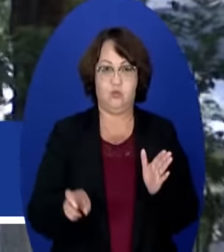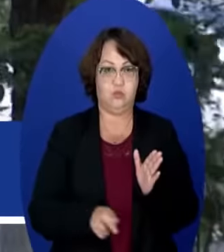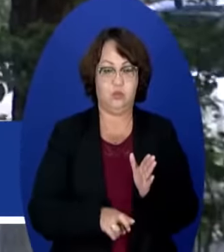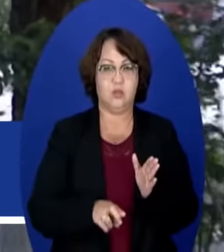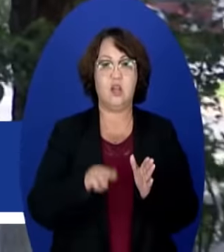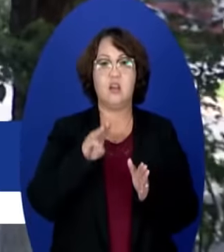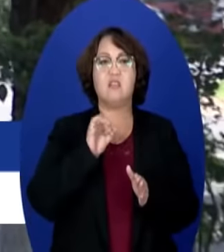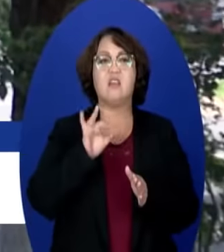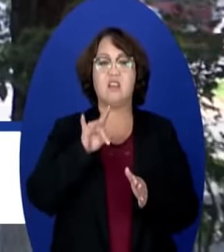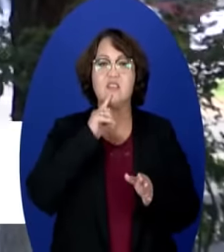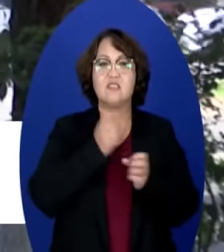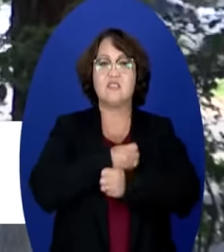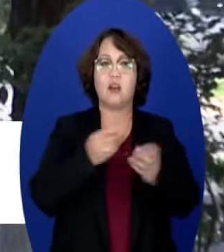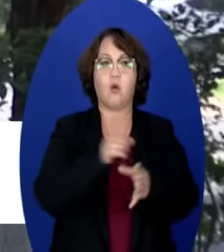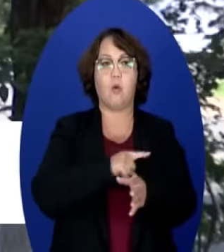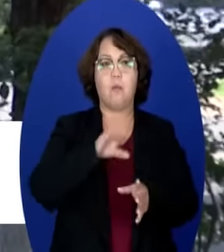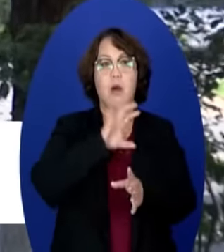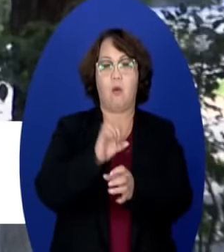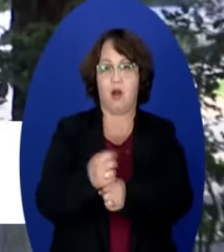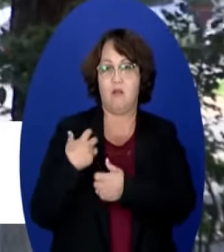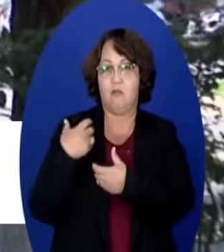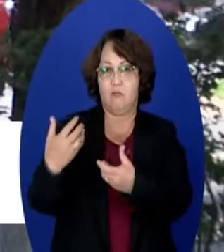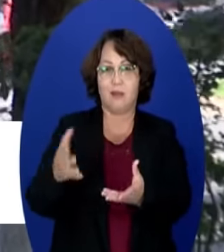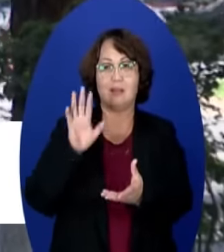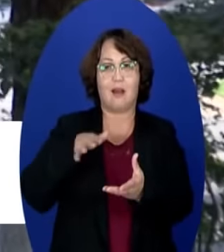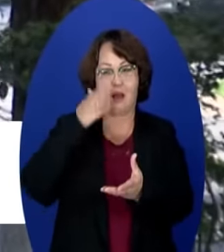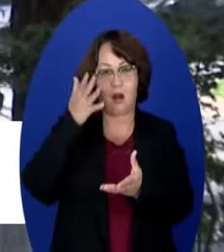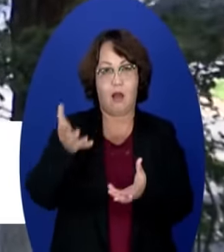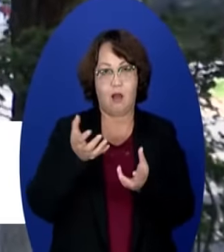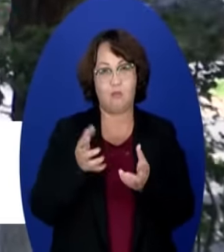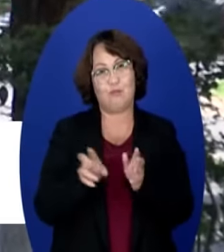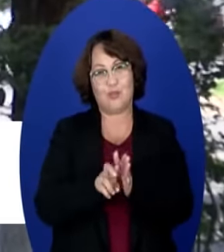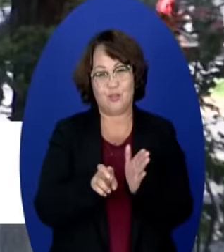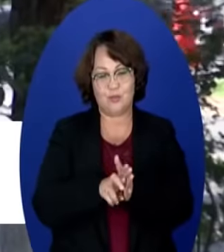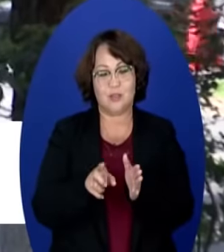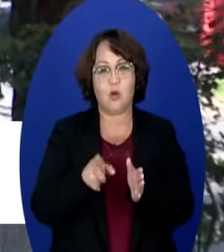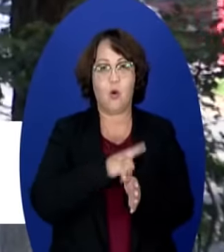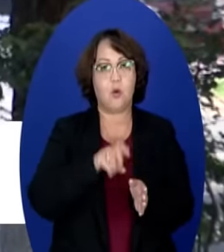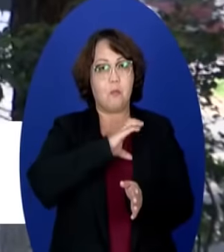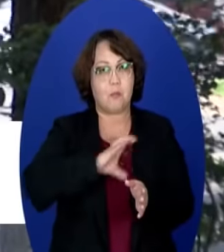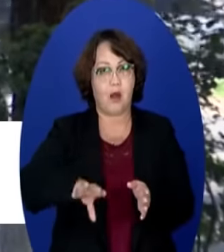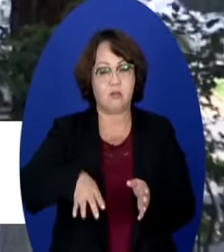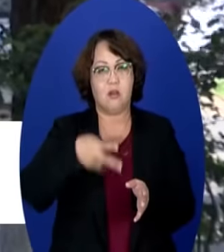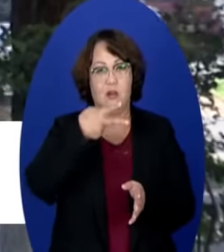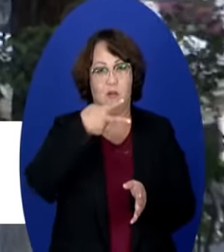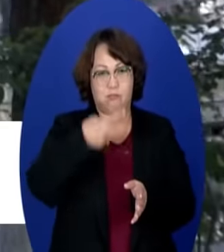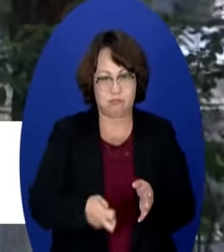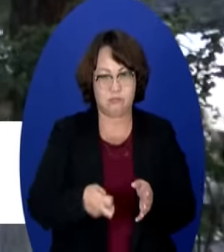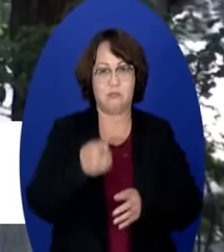тендер зарлаад хувийн байгууллагад хөрөнгө оруулалт хийгээд барьж байгаа. Тэнгүүд хувийн байгууллагад хоёр давхрыг болгоод хоёр давхар